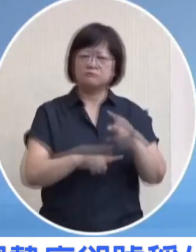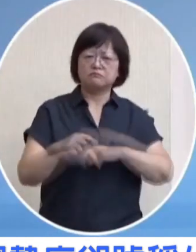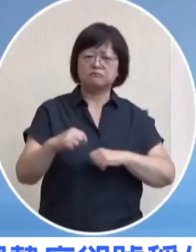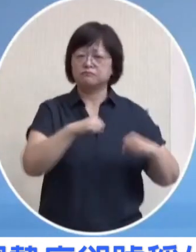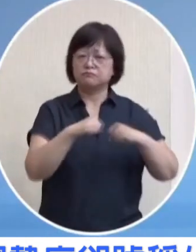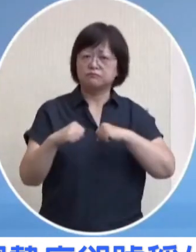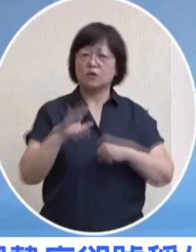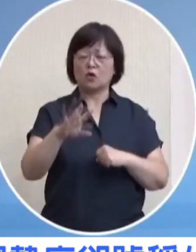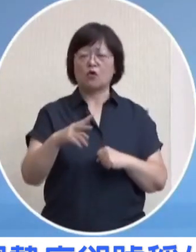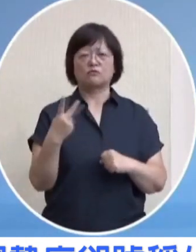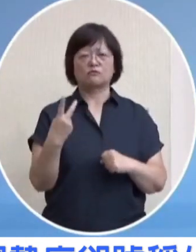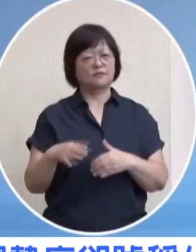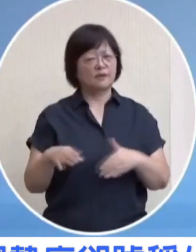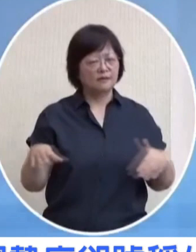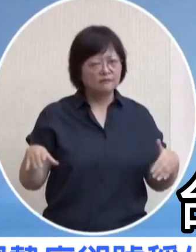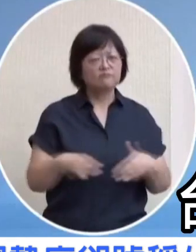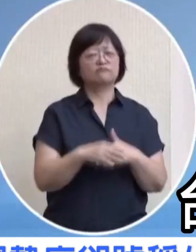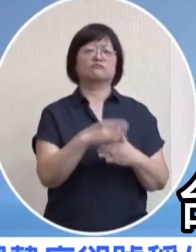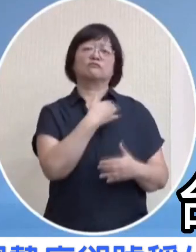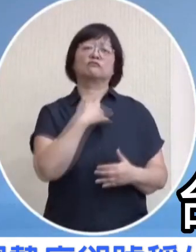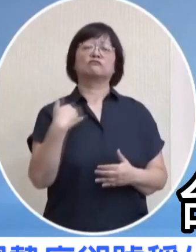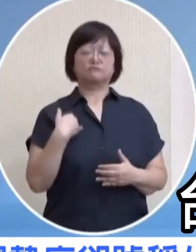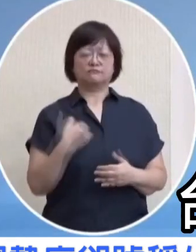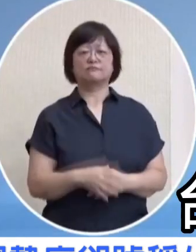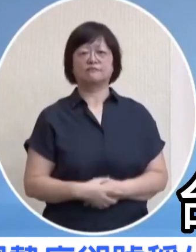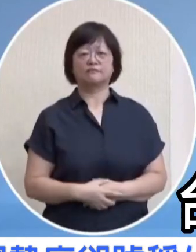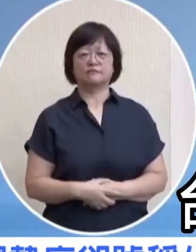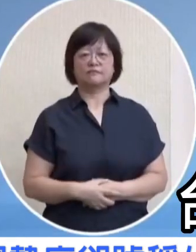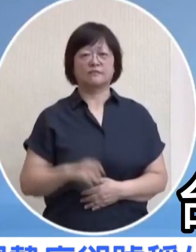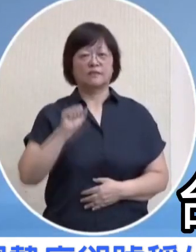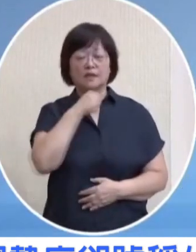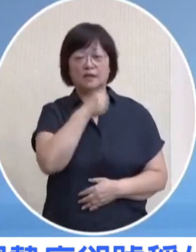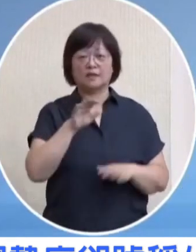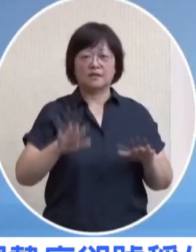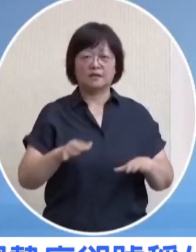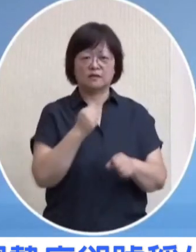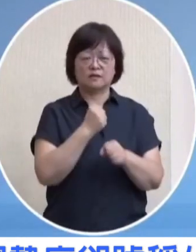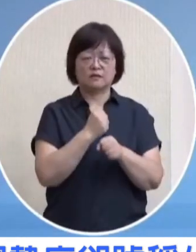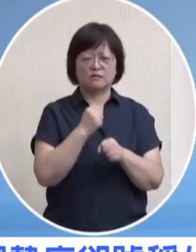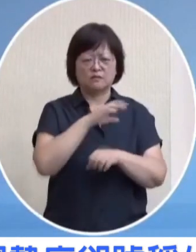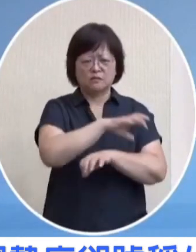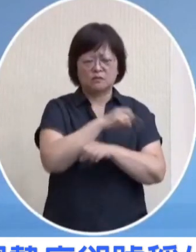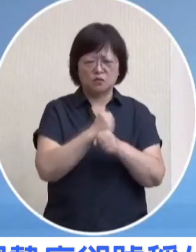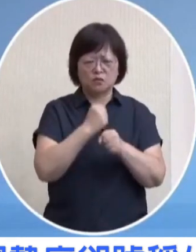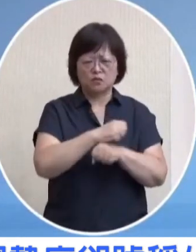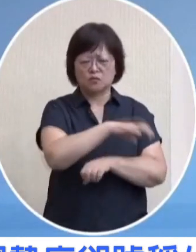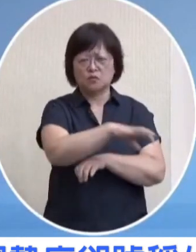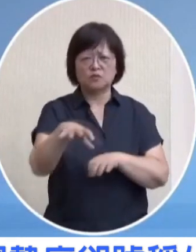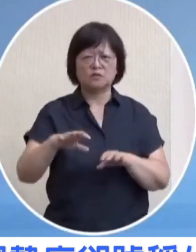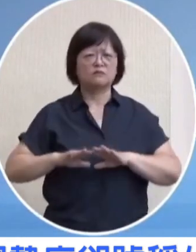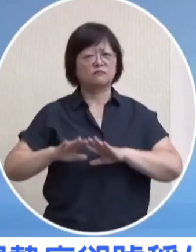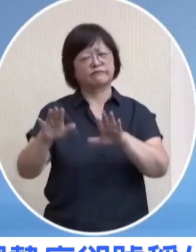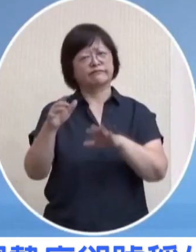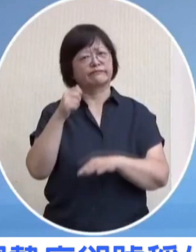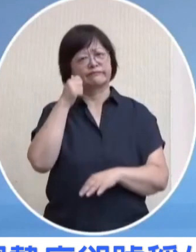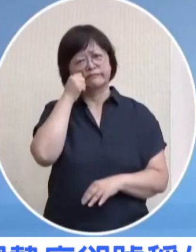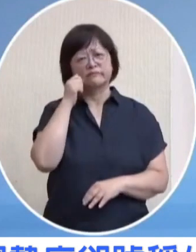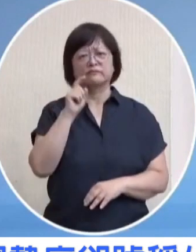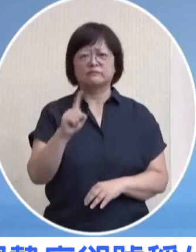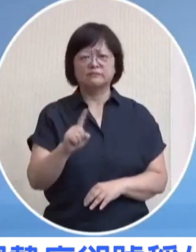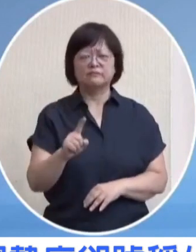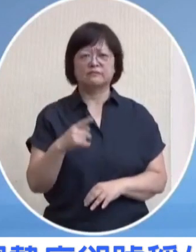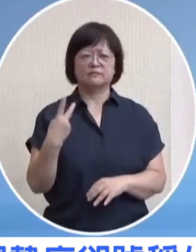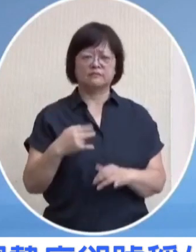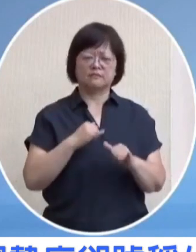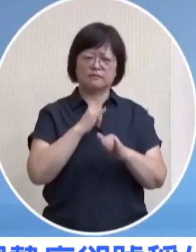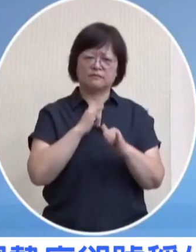针对目前台湾产业发展的困境以及人民生活所面